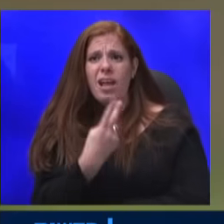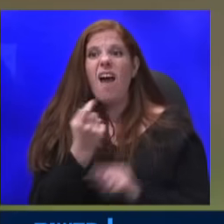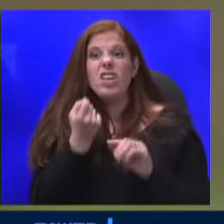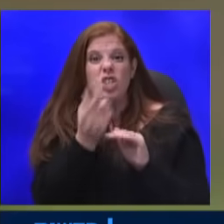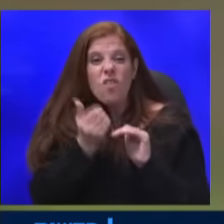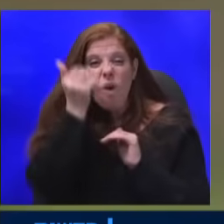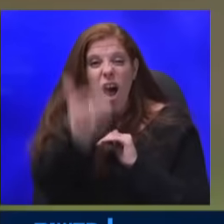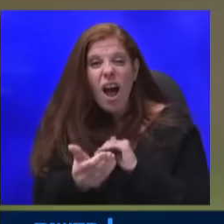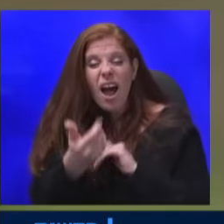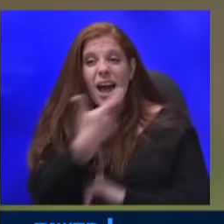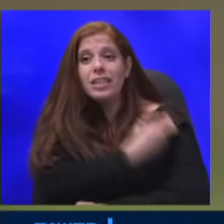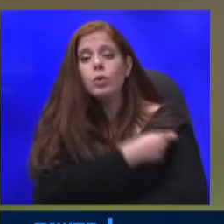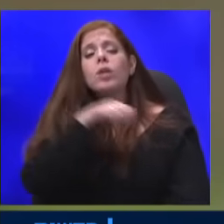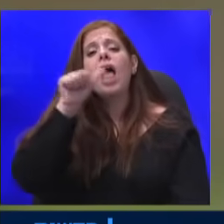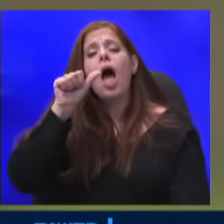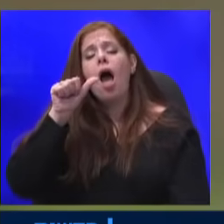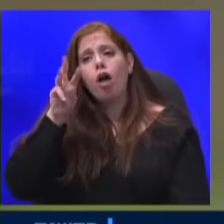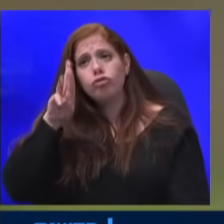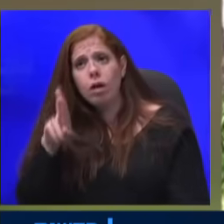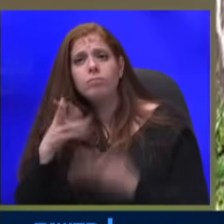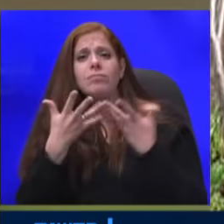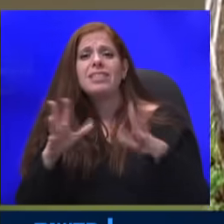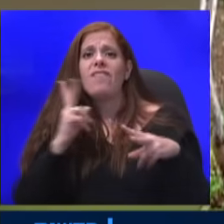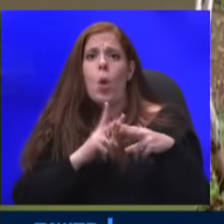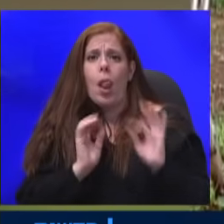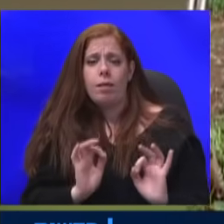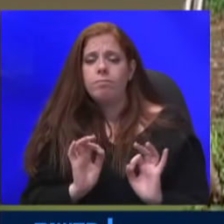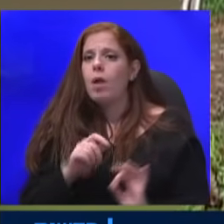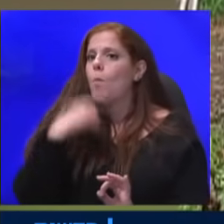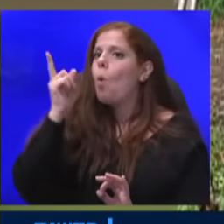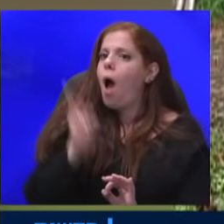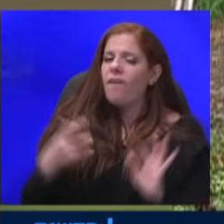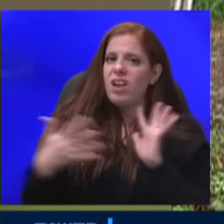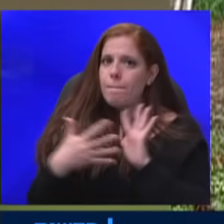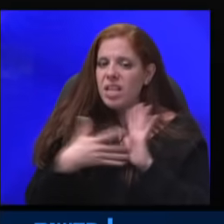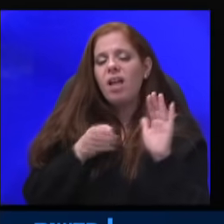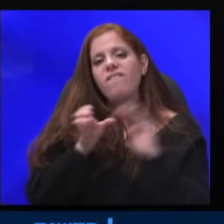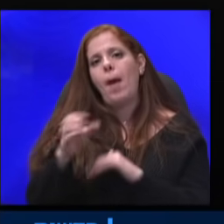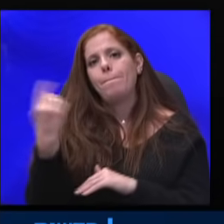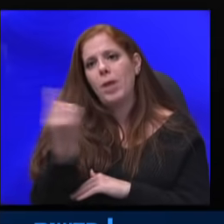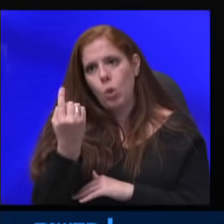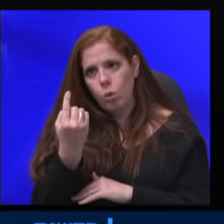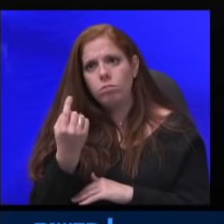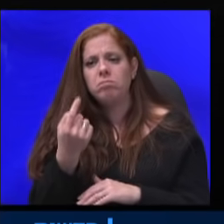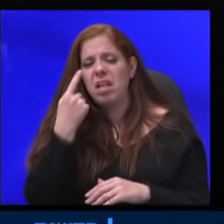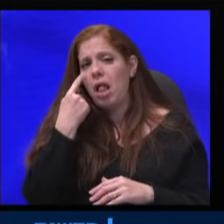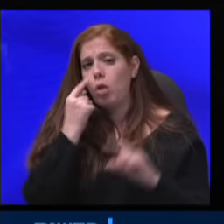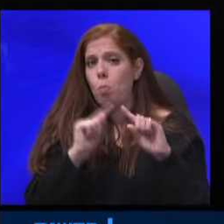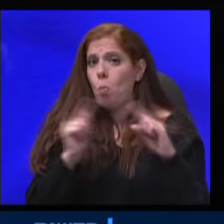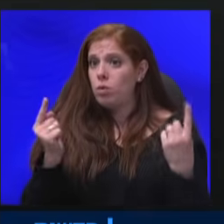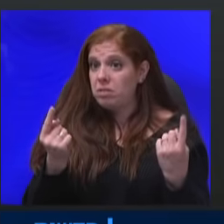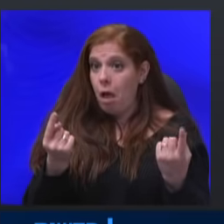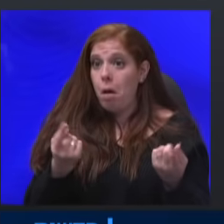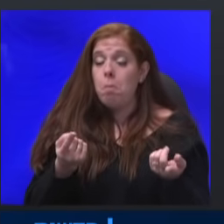החיסון נחשף אשר לחולה מאומת. אמרו לו שהוא חייב ללכת להיבדק ולהיכנס לבידוד. זה היה נראה לנו קצת